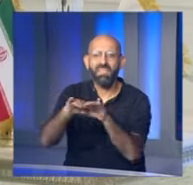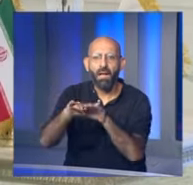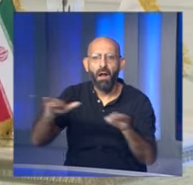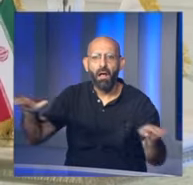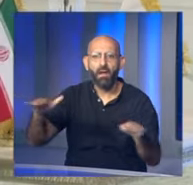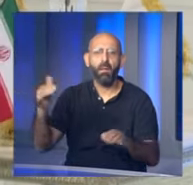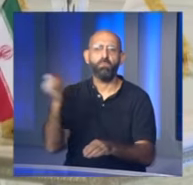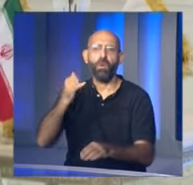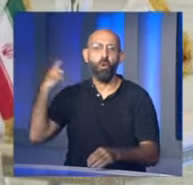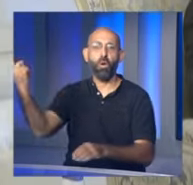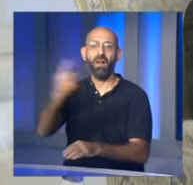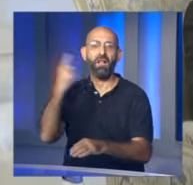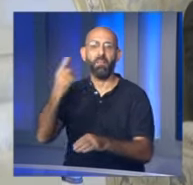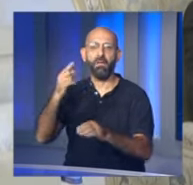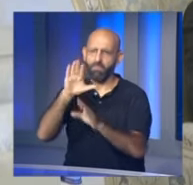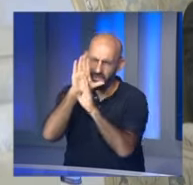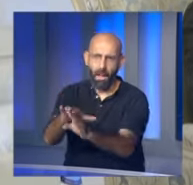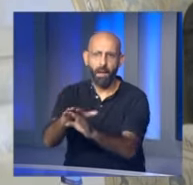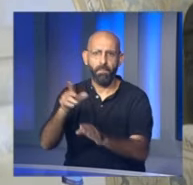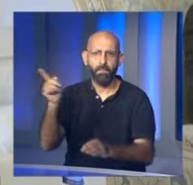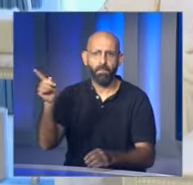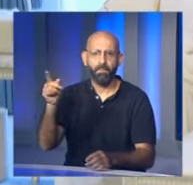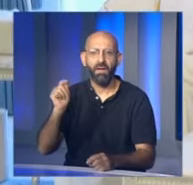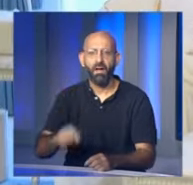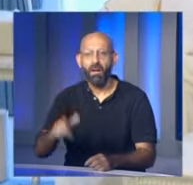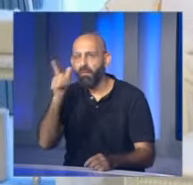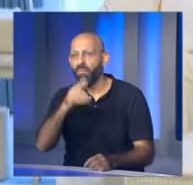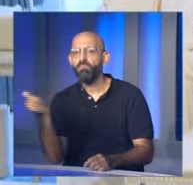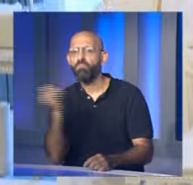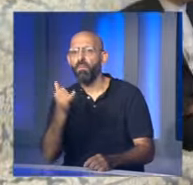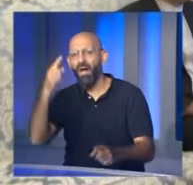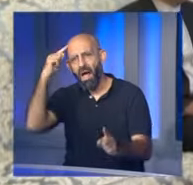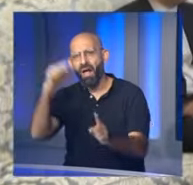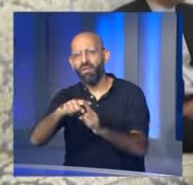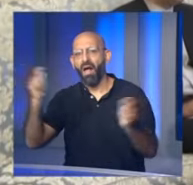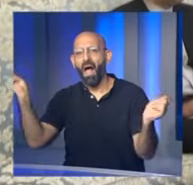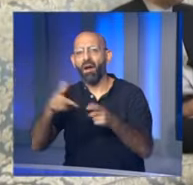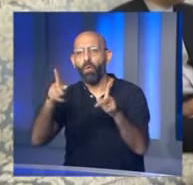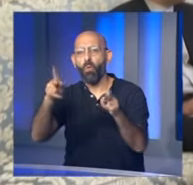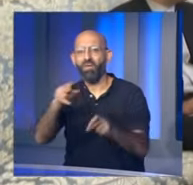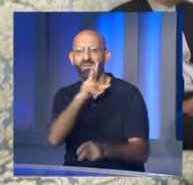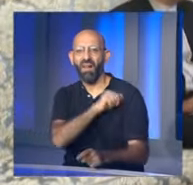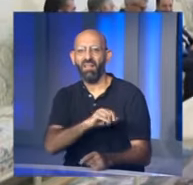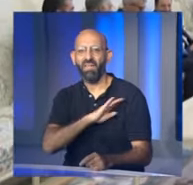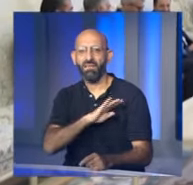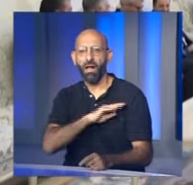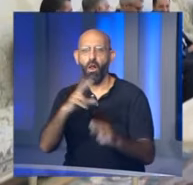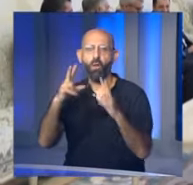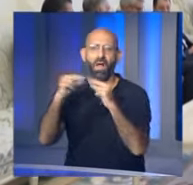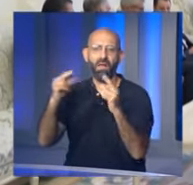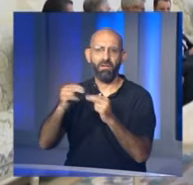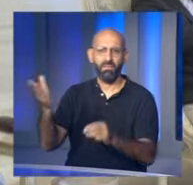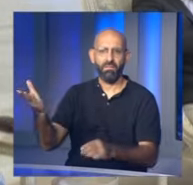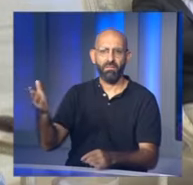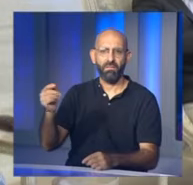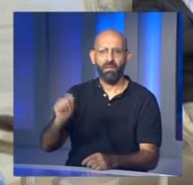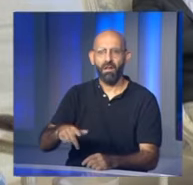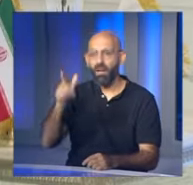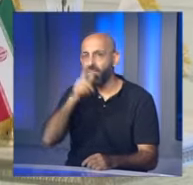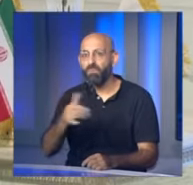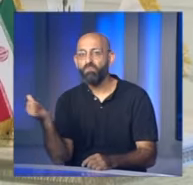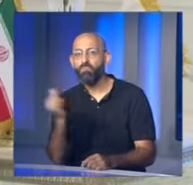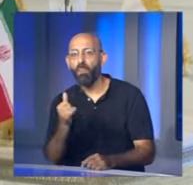لبذل كل ما من شانه تعزيز الامن والاستقرار على المستويين الاقليمي والدولي عراقجي كان قد اشار الى انه